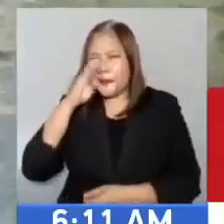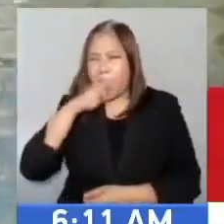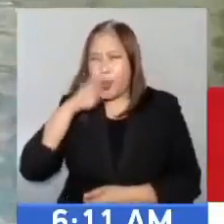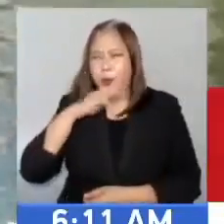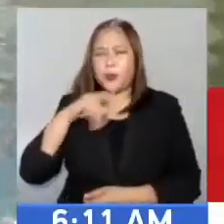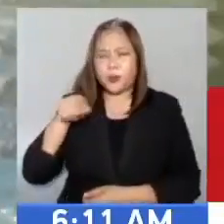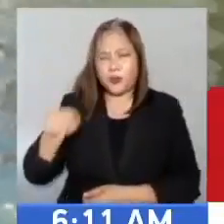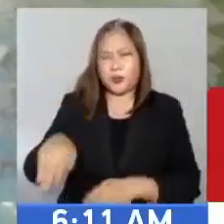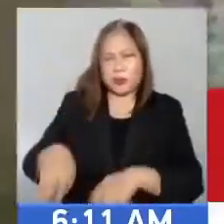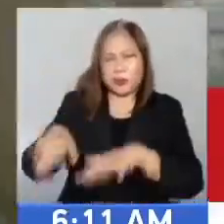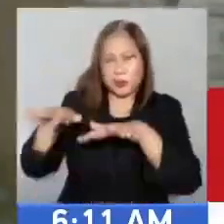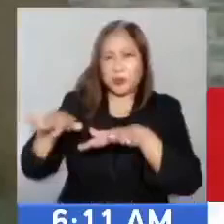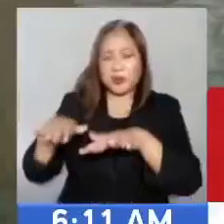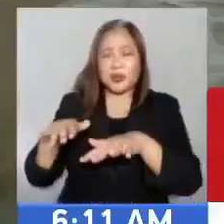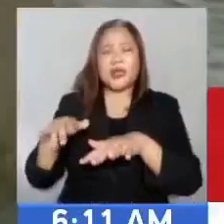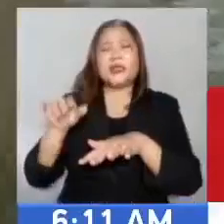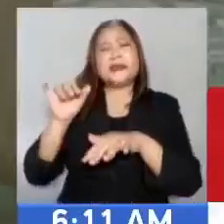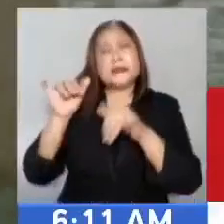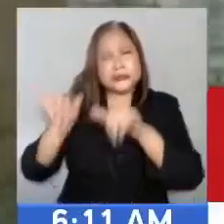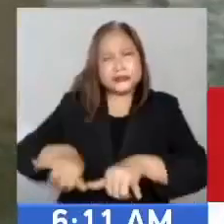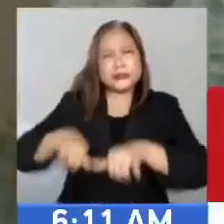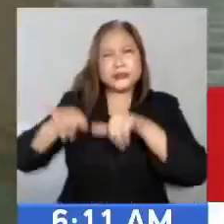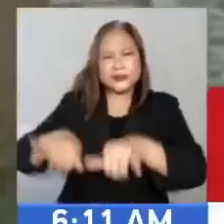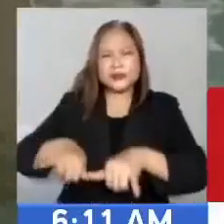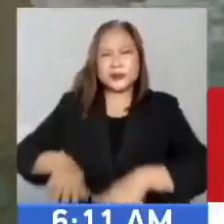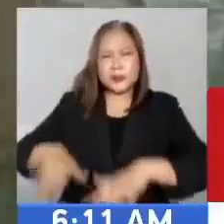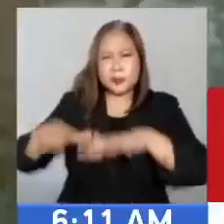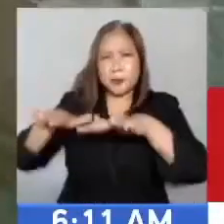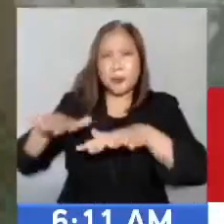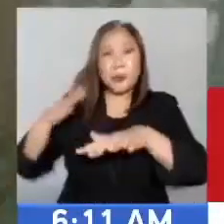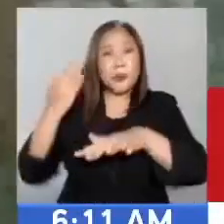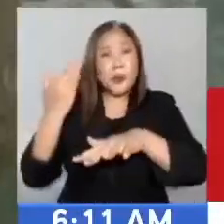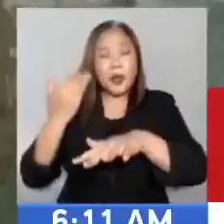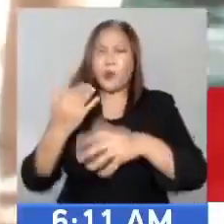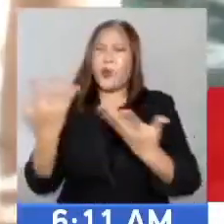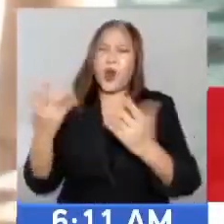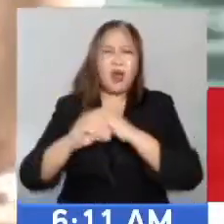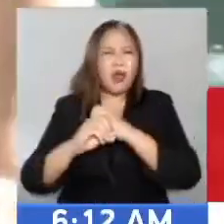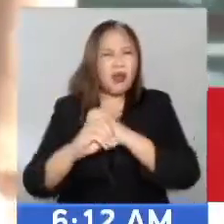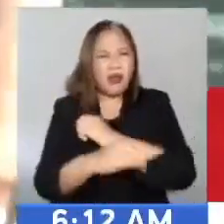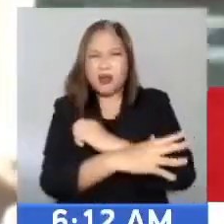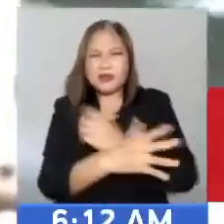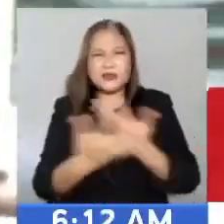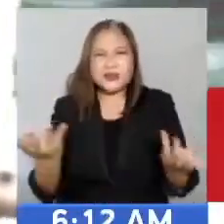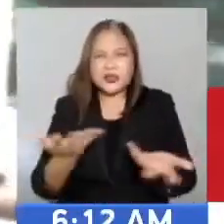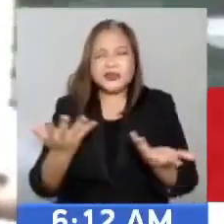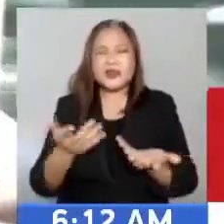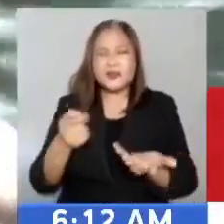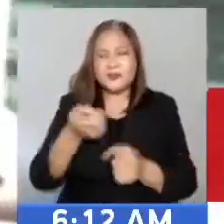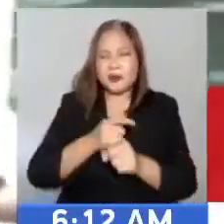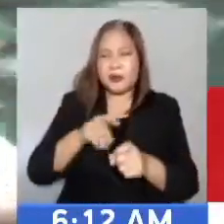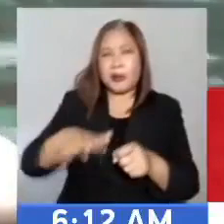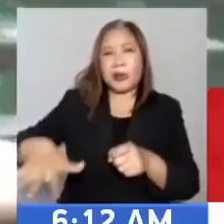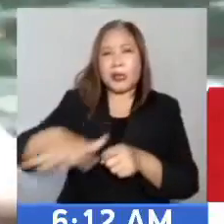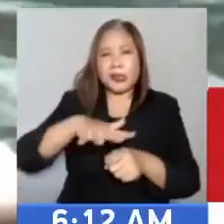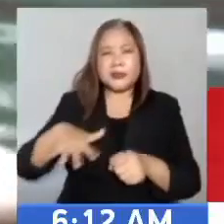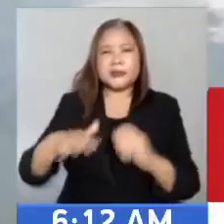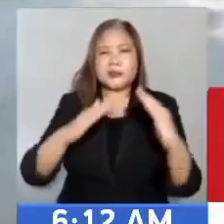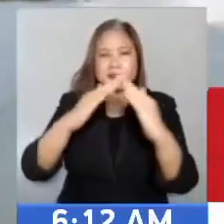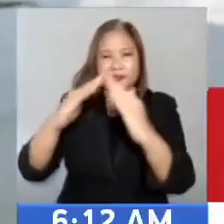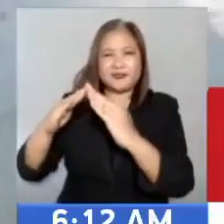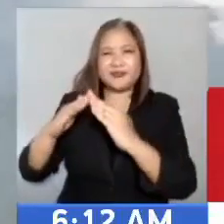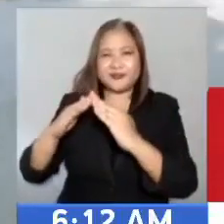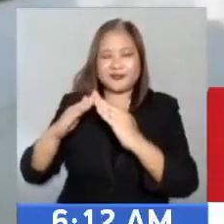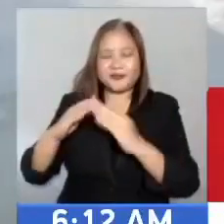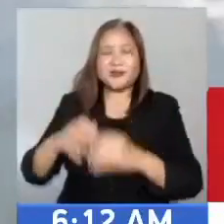ang baha sa lugar dahil wala raw labasan o lalabasan ang tubig mula sa compound ng mga bahay. Sa basketball court